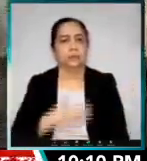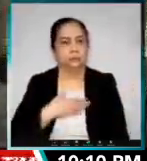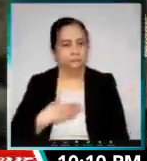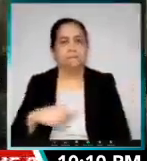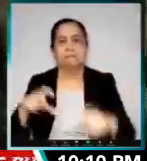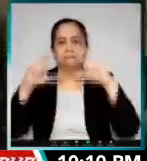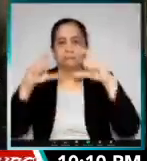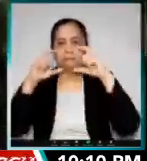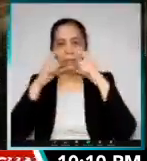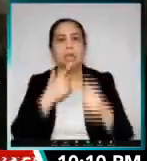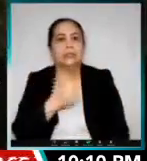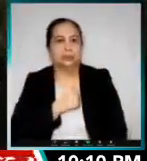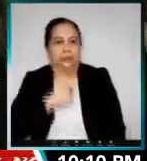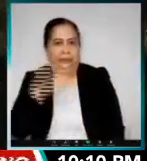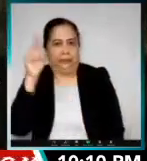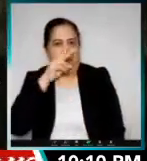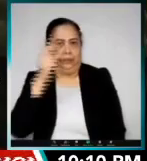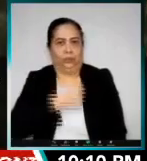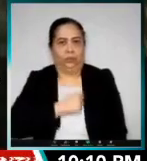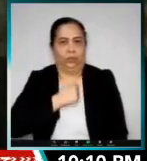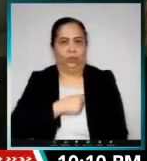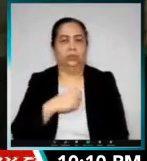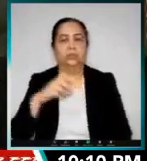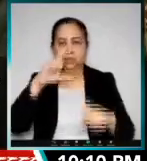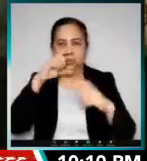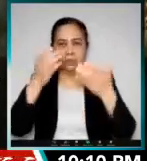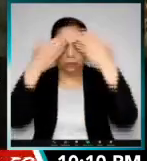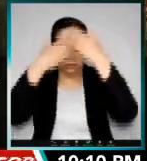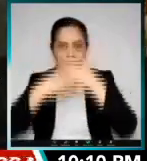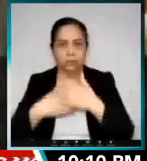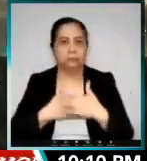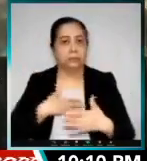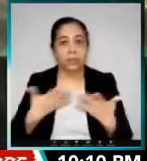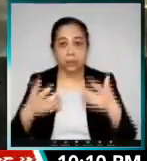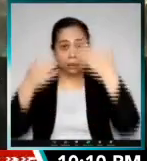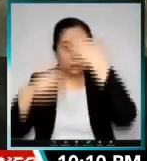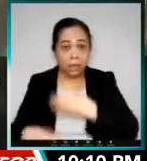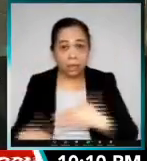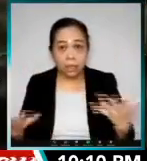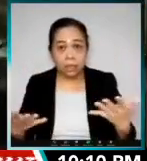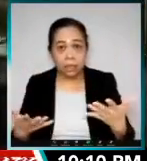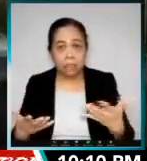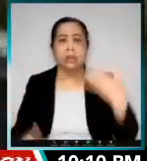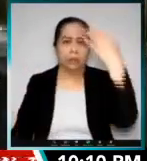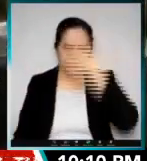shield. Okay, sana po. Face mask na po kayo, sir. Wala po kayong face mask? Mag-face mask na po kayo, sir.